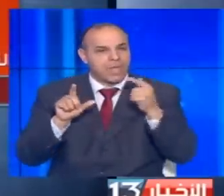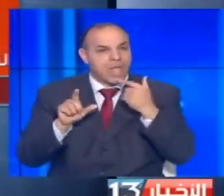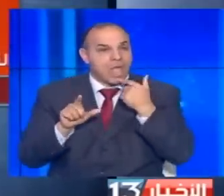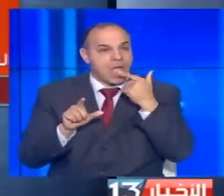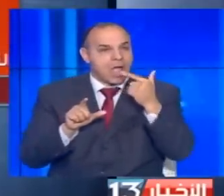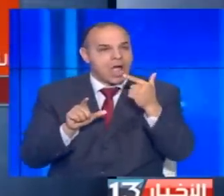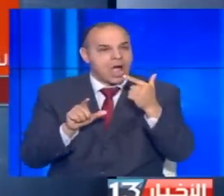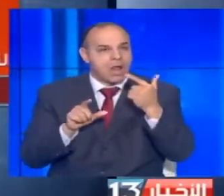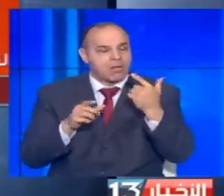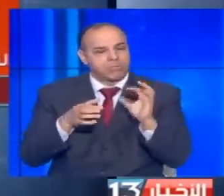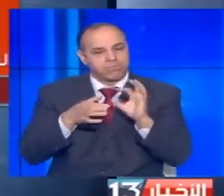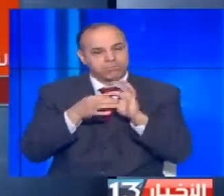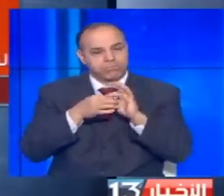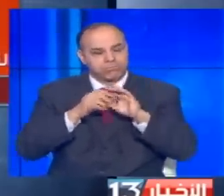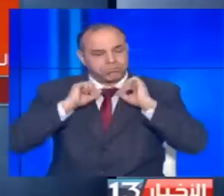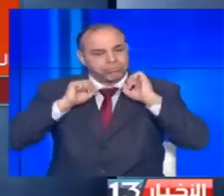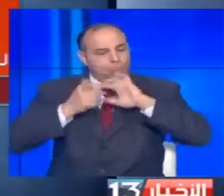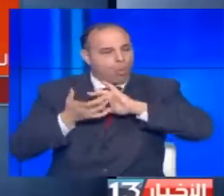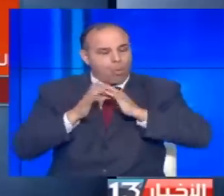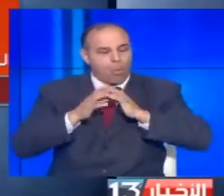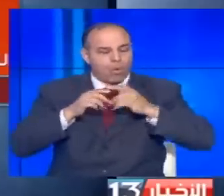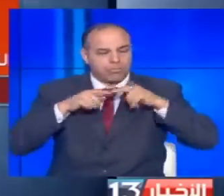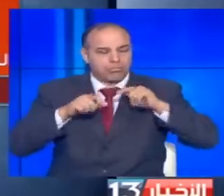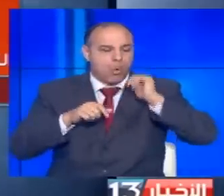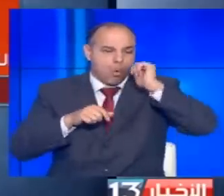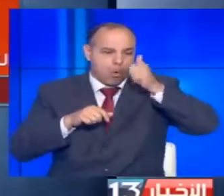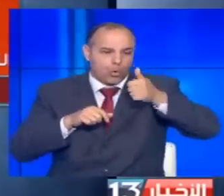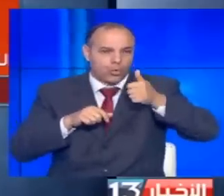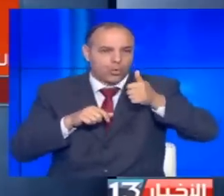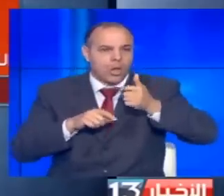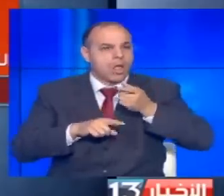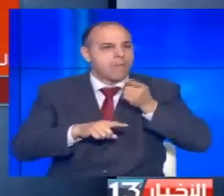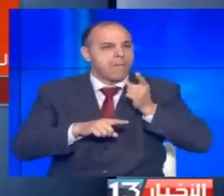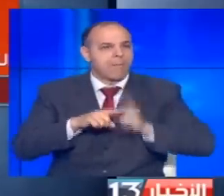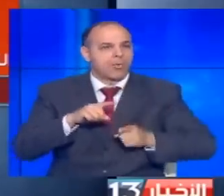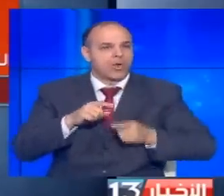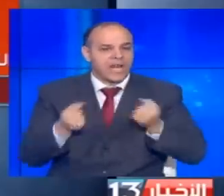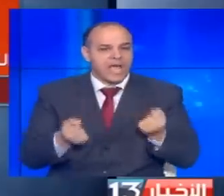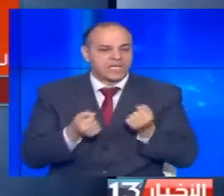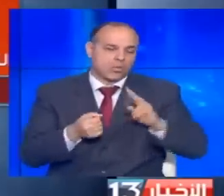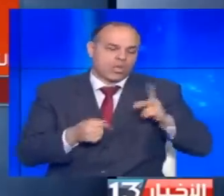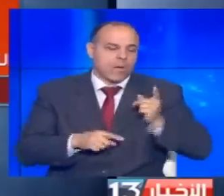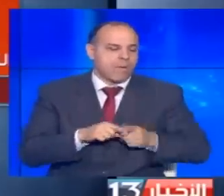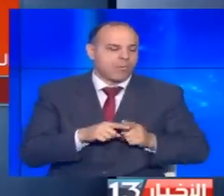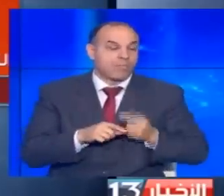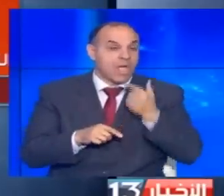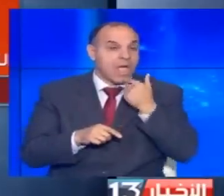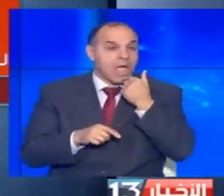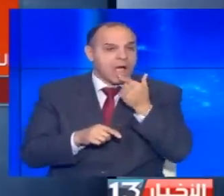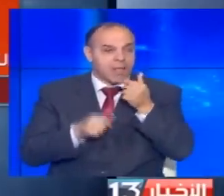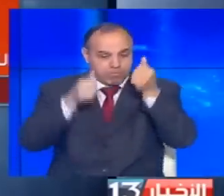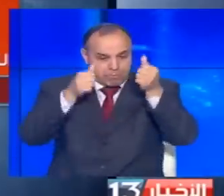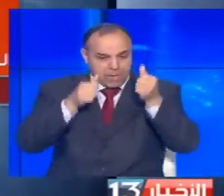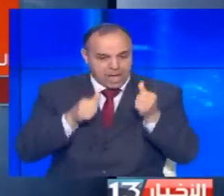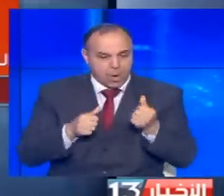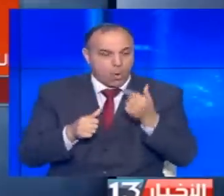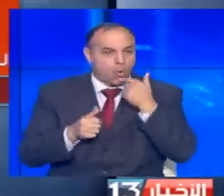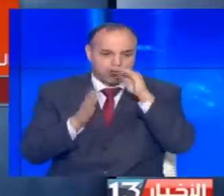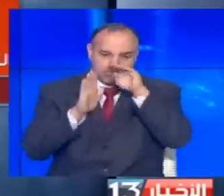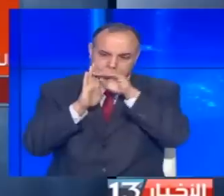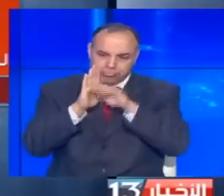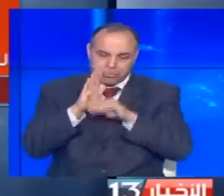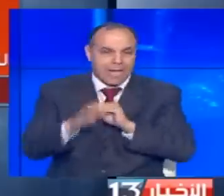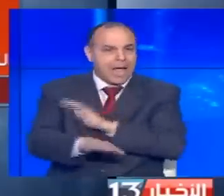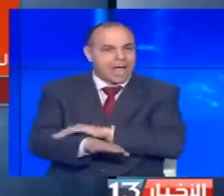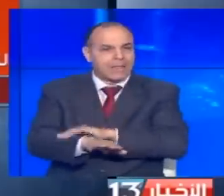الاقتصار على تغطيه الاضراب العام المقرر يوم غد والامتناع عن اي نشاط اخر واوضحت في بلاغ لها ترتيب اضراب